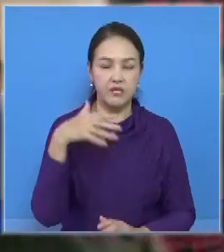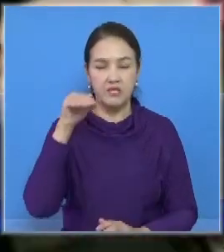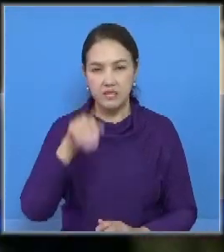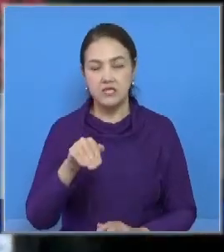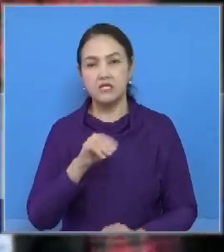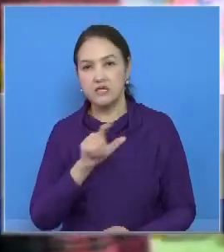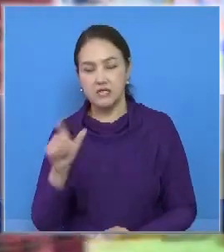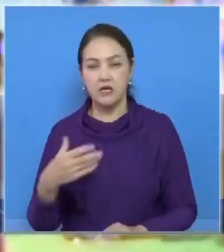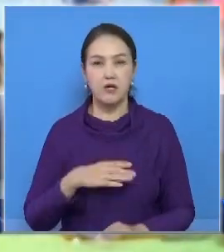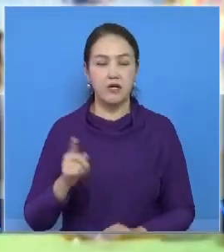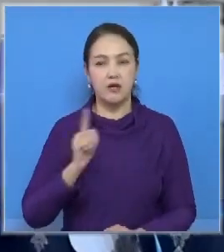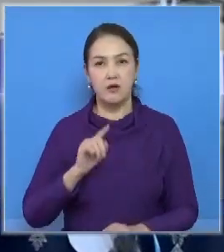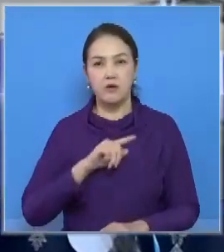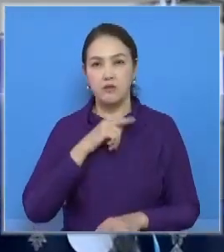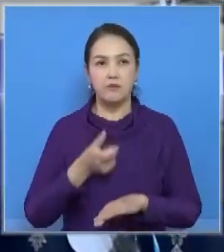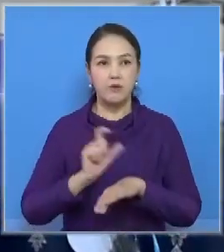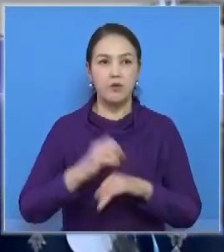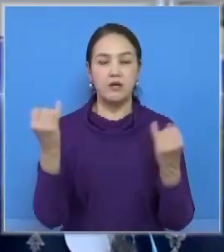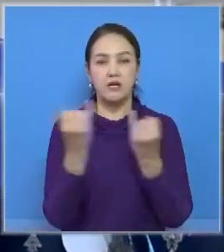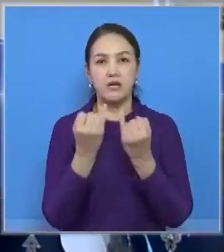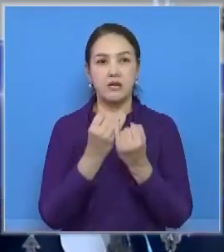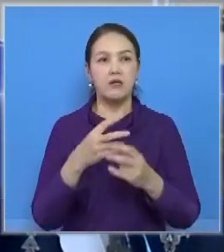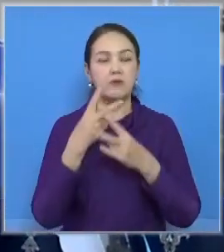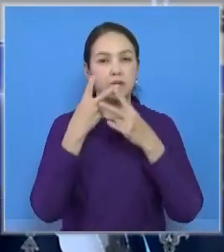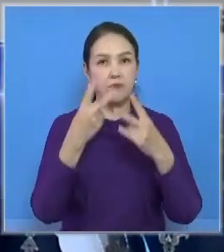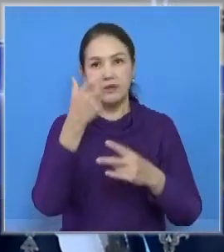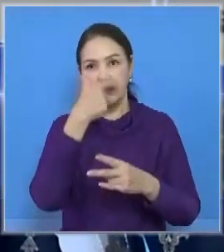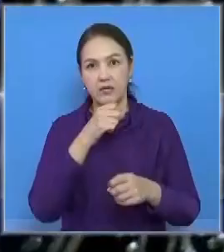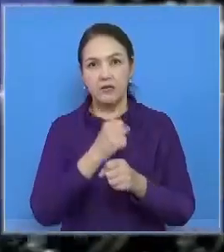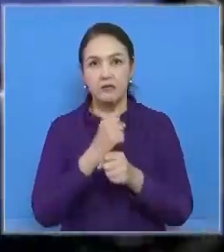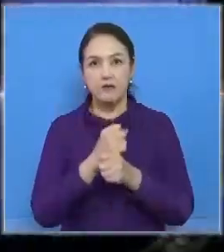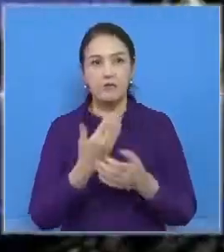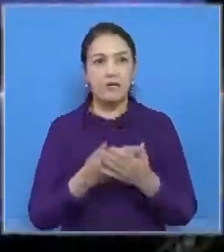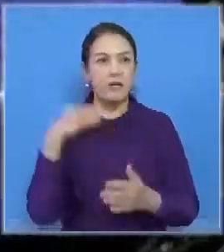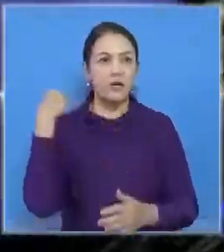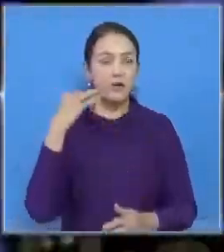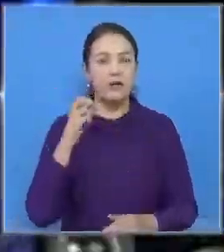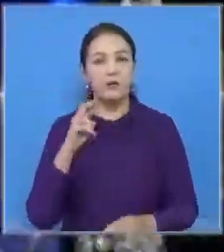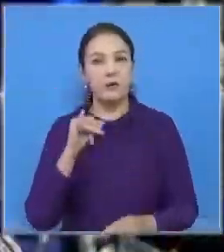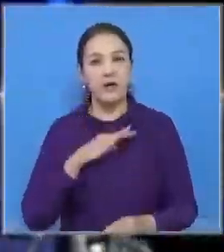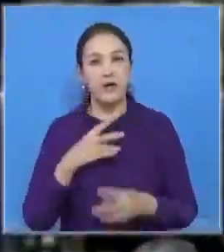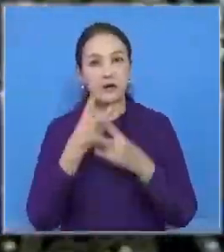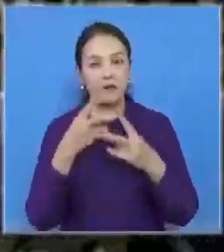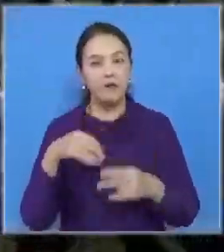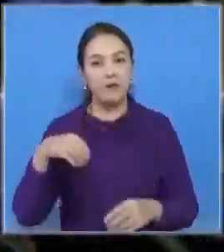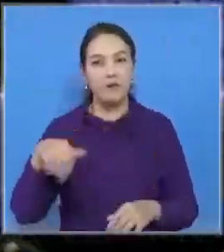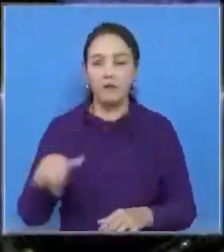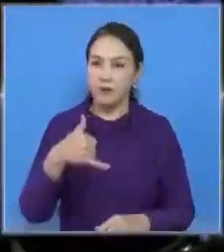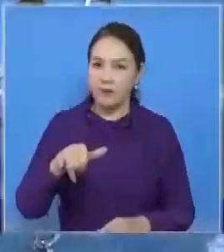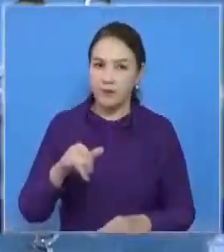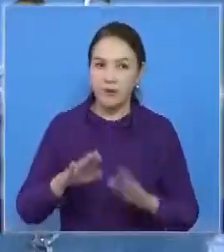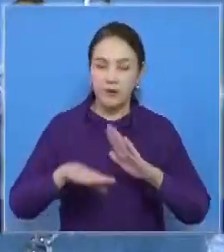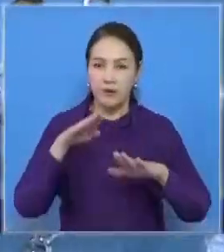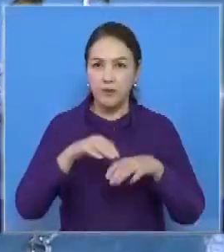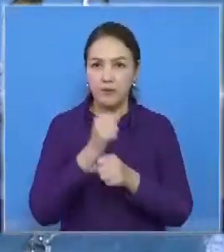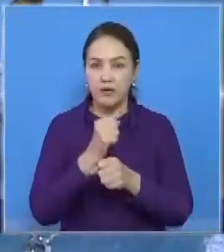также ожидаем очень много гостей. Мастера прикладного искусства демонстрировали свои изделия. К примеру, актюбинка Зина Гимранова представила сумочки ручной работы,